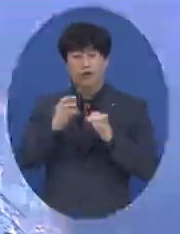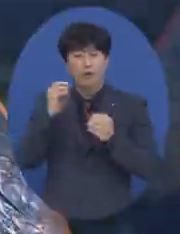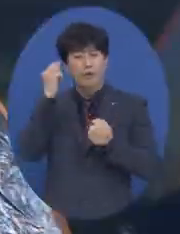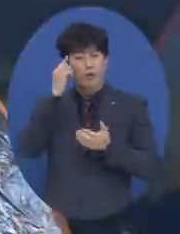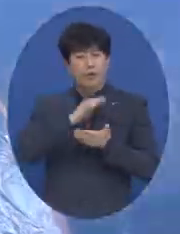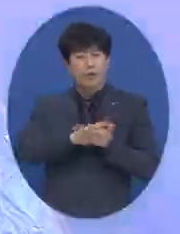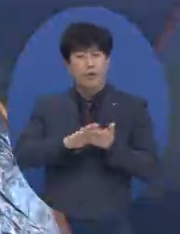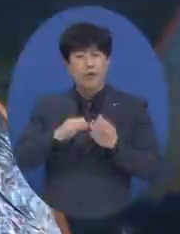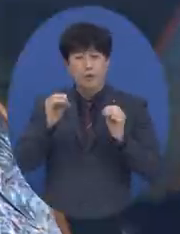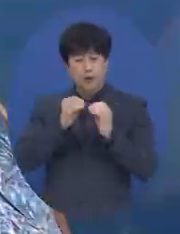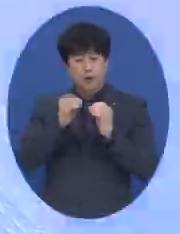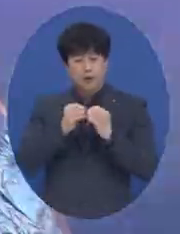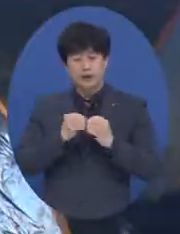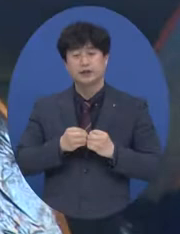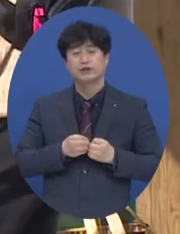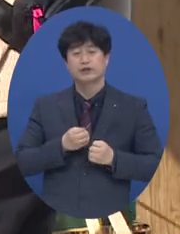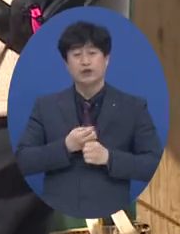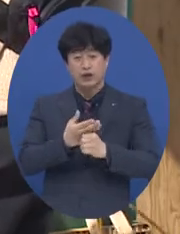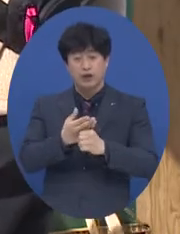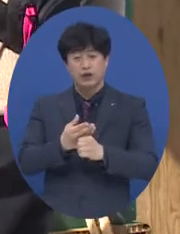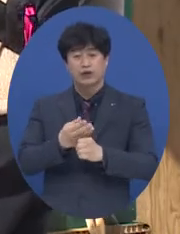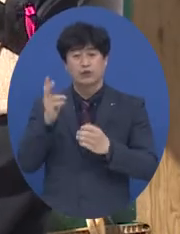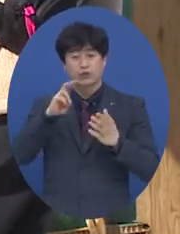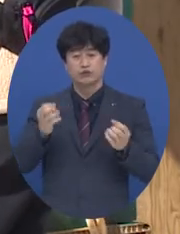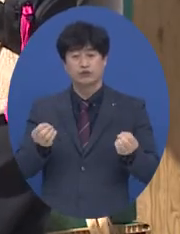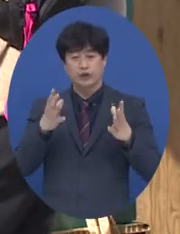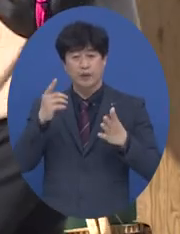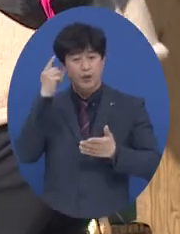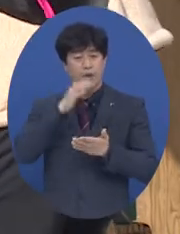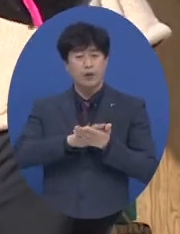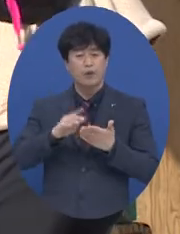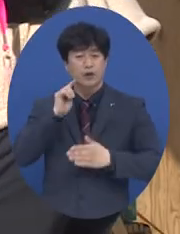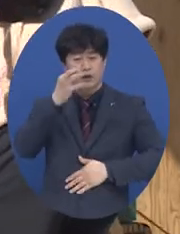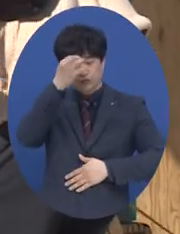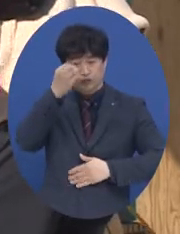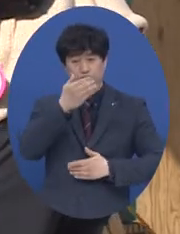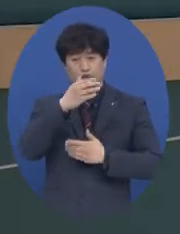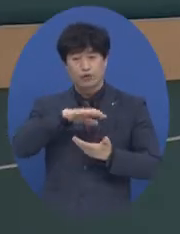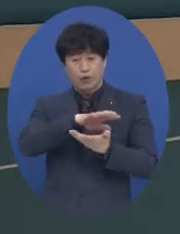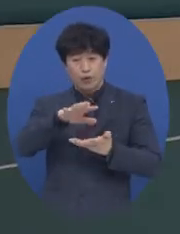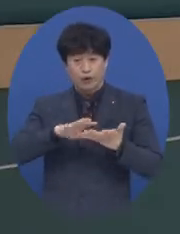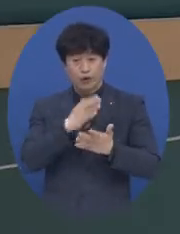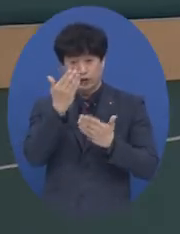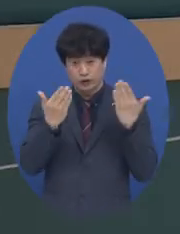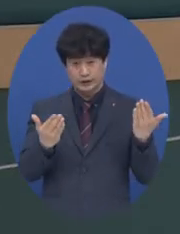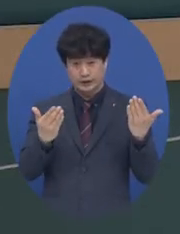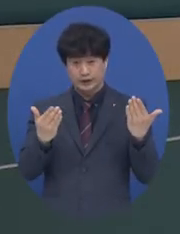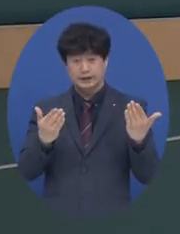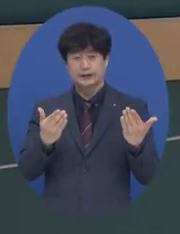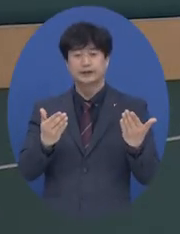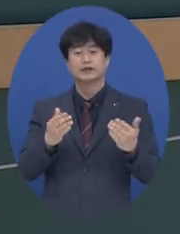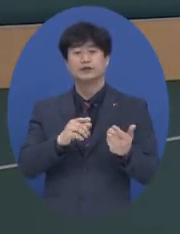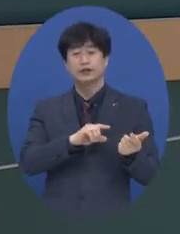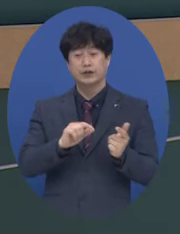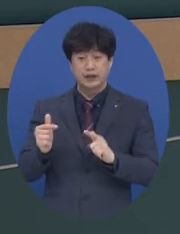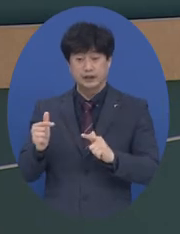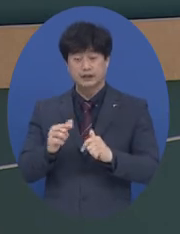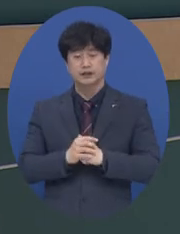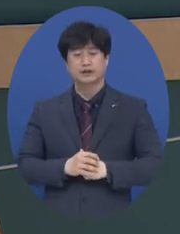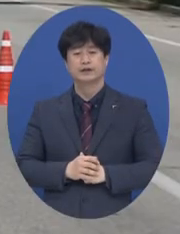dmg 콘서트 그리고 평화와 예술이 어우러진 전시 체험 프로그램 dmg 아트 프로젝트 가